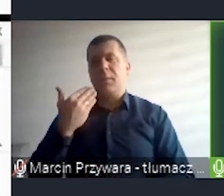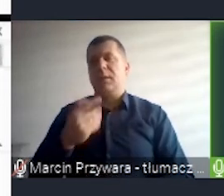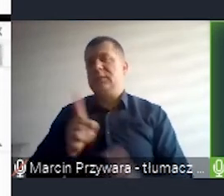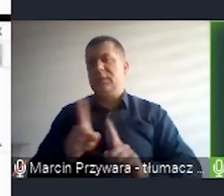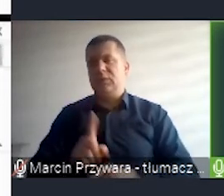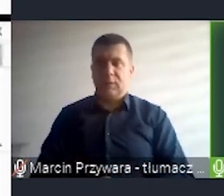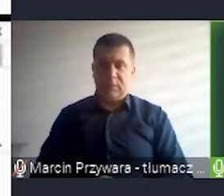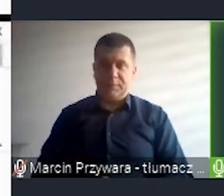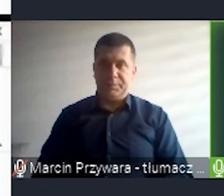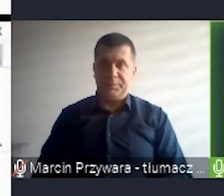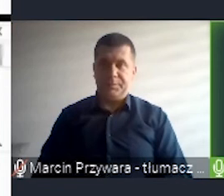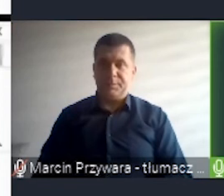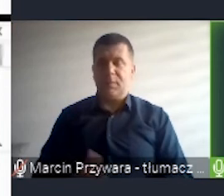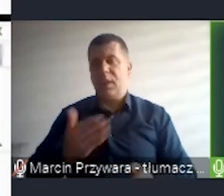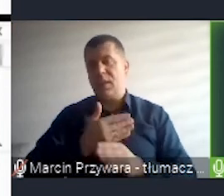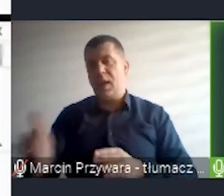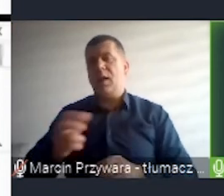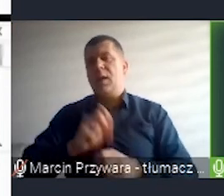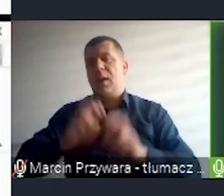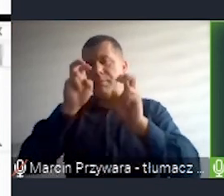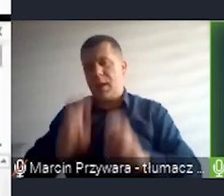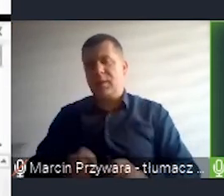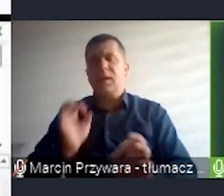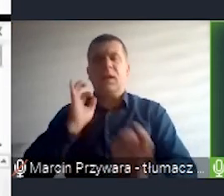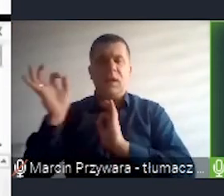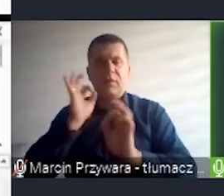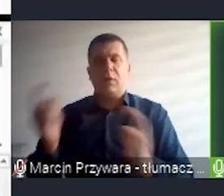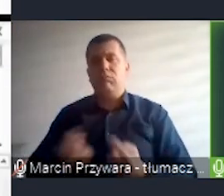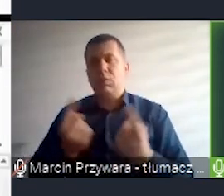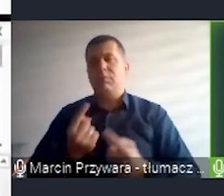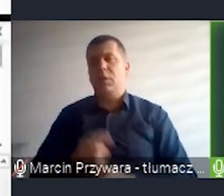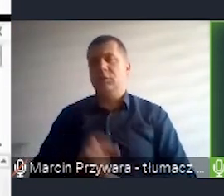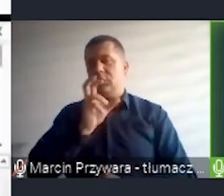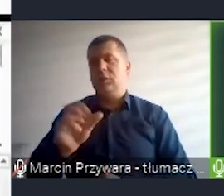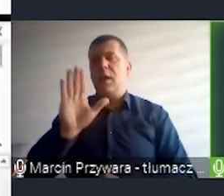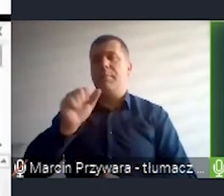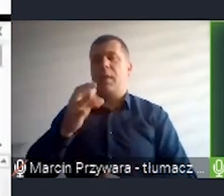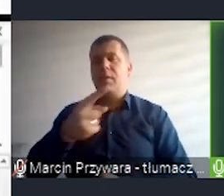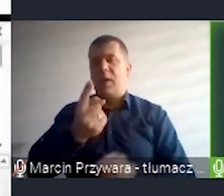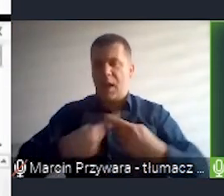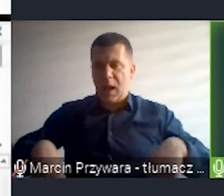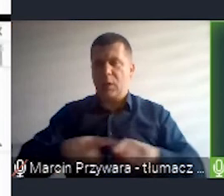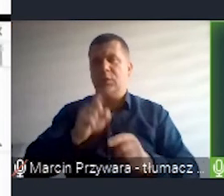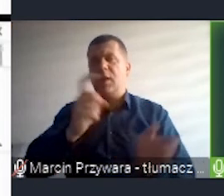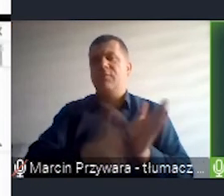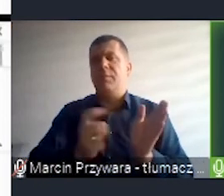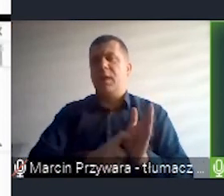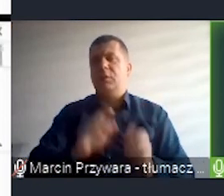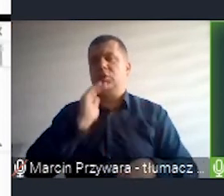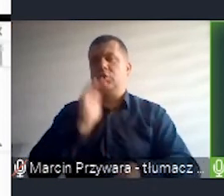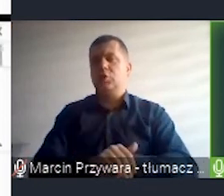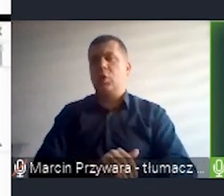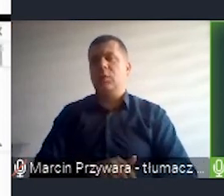znaczenia. Dalej badana jest informacja i promocja. Czy beneficjent realizuje wymagania zgodnie